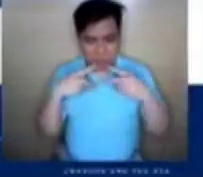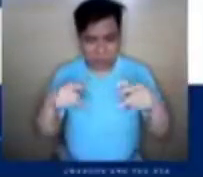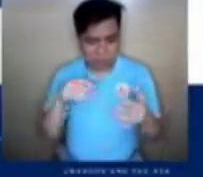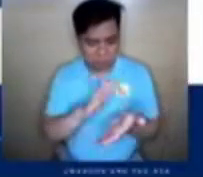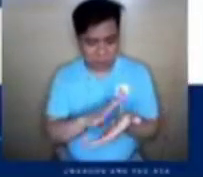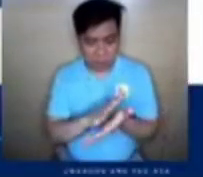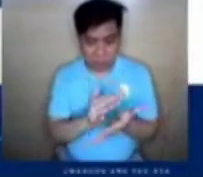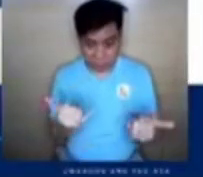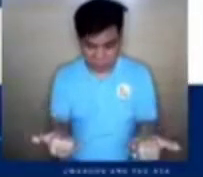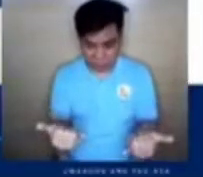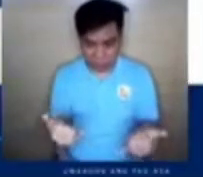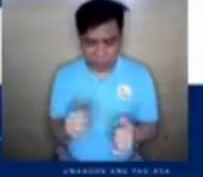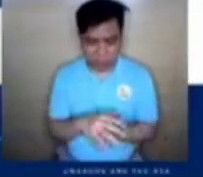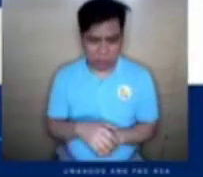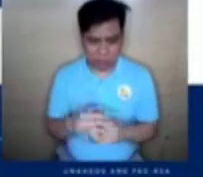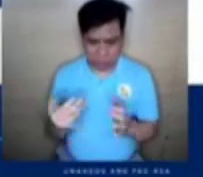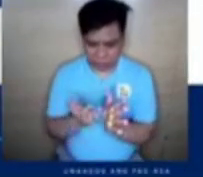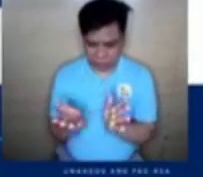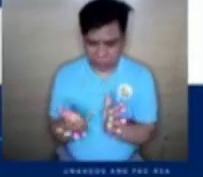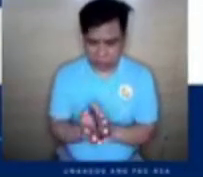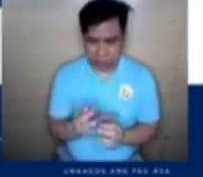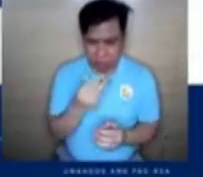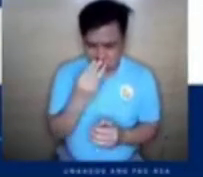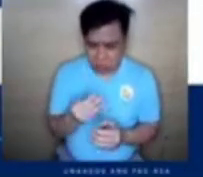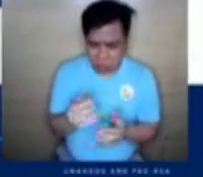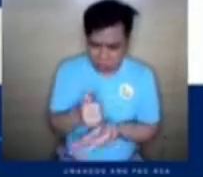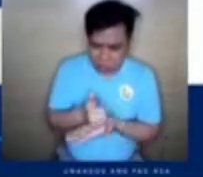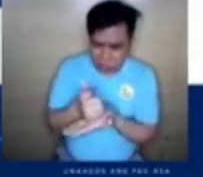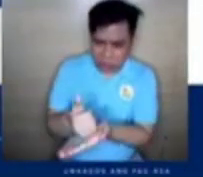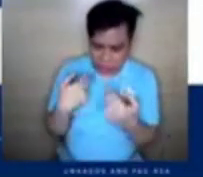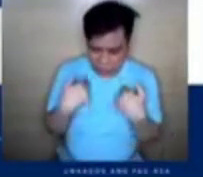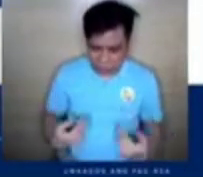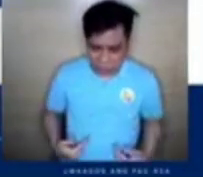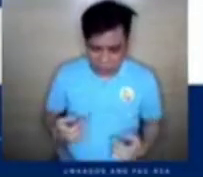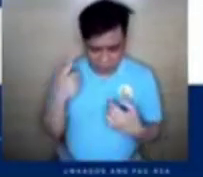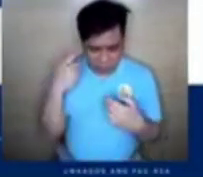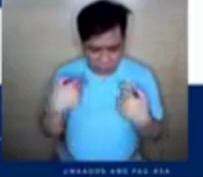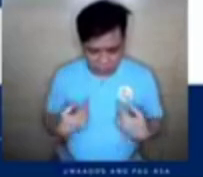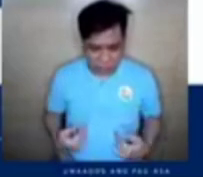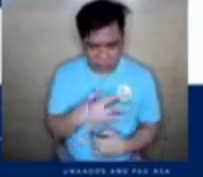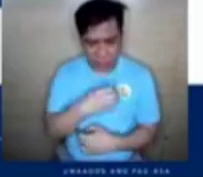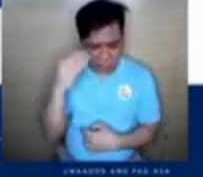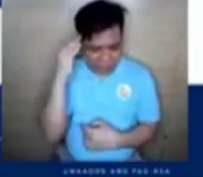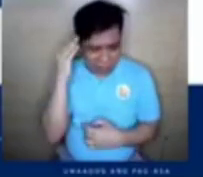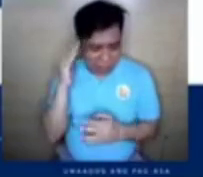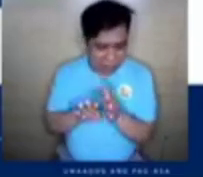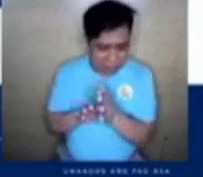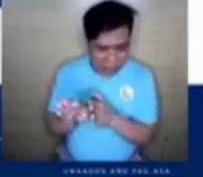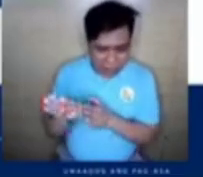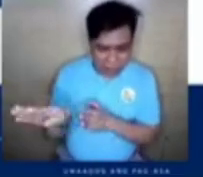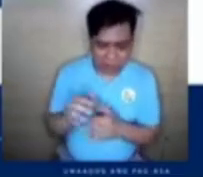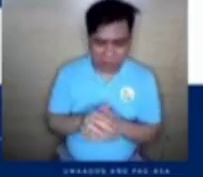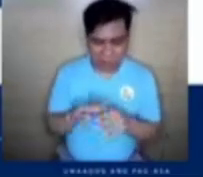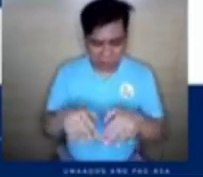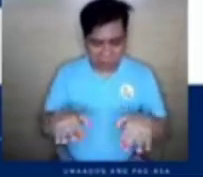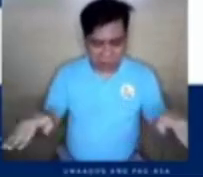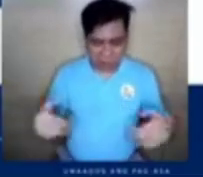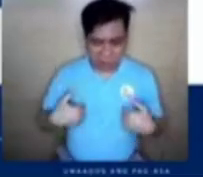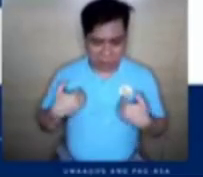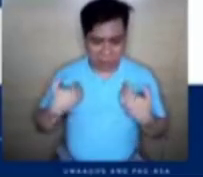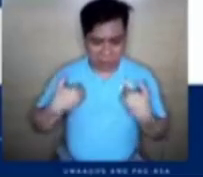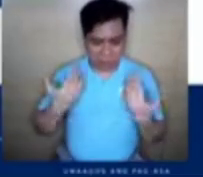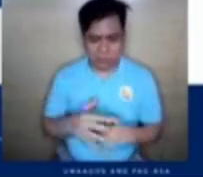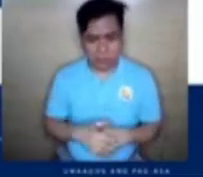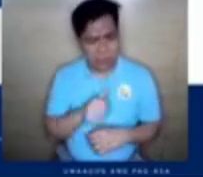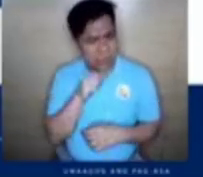paaralan. Konting tulong para sa kalusugan, para sa physical at mental development ng ating mga kabataan.